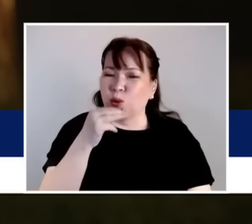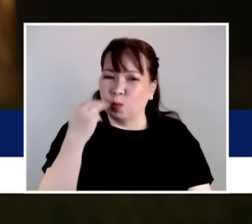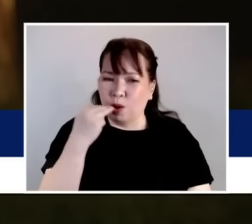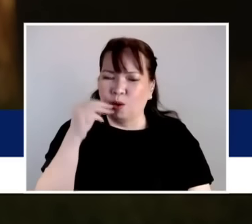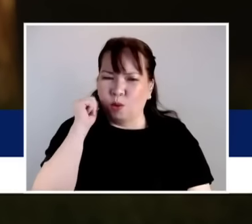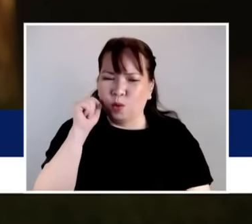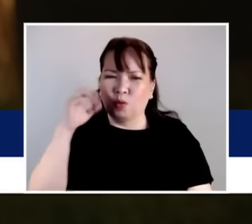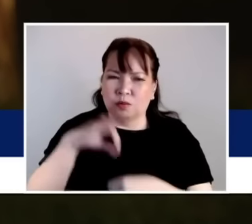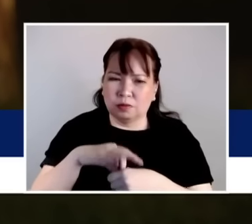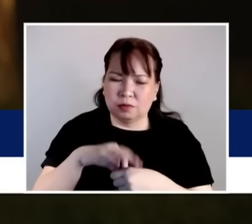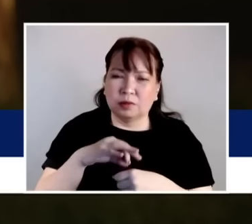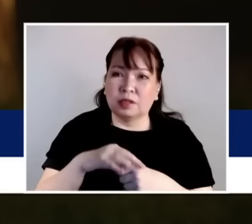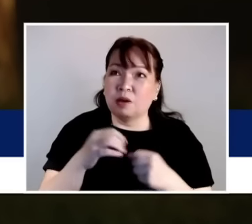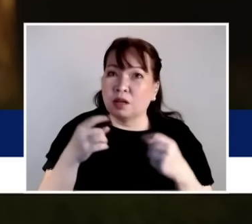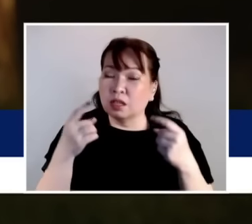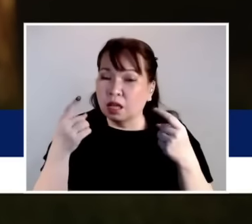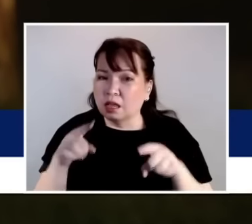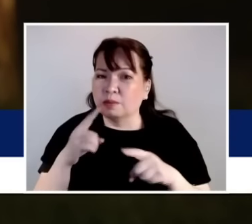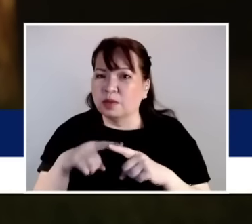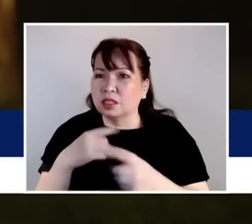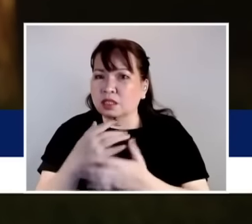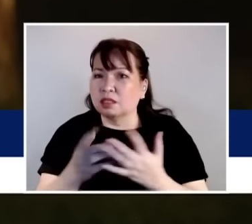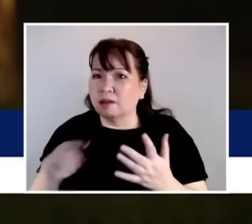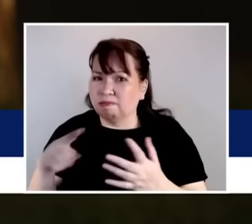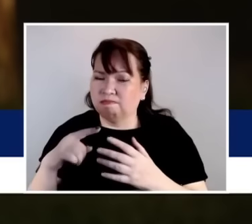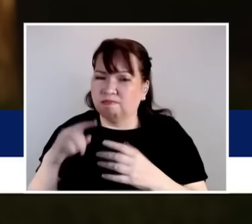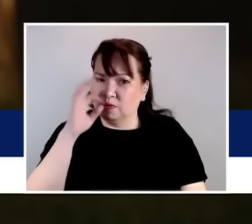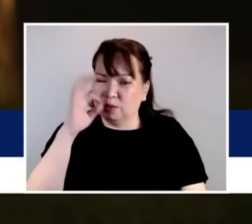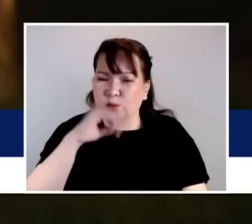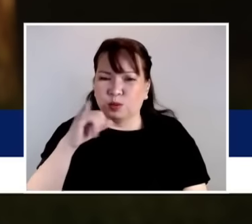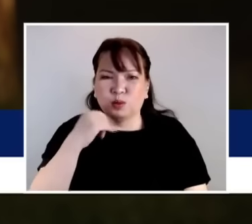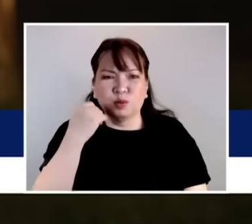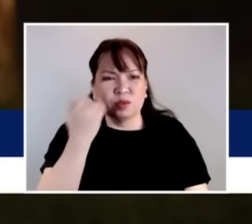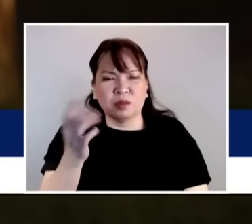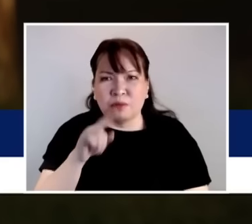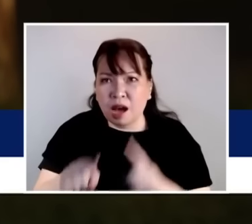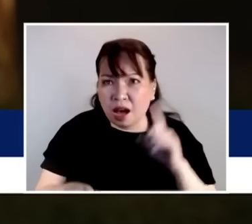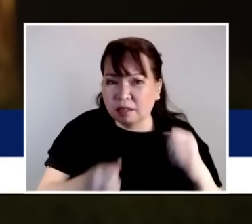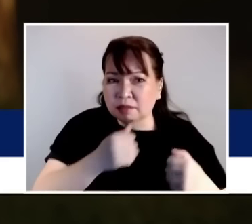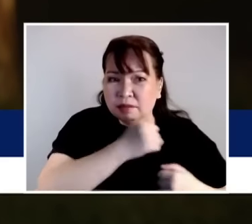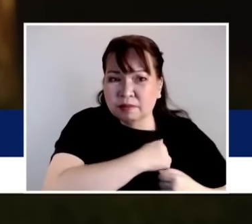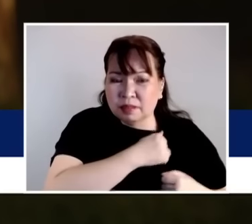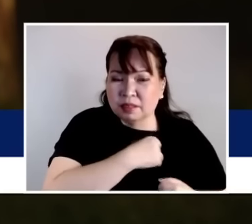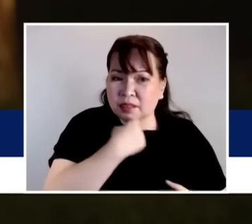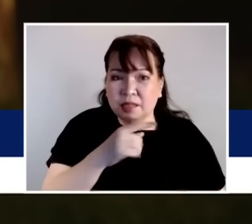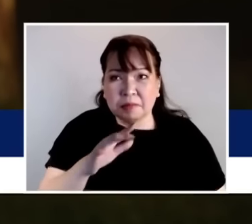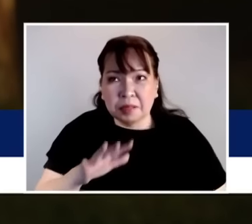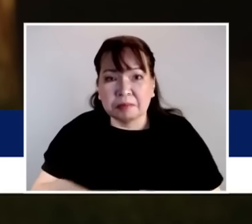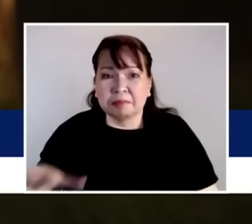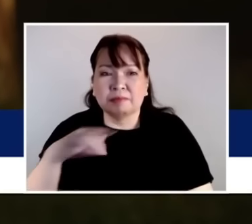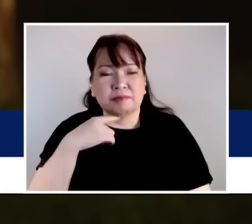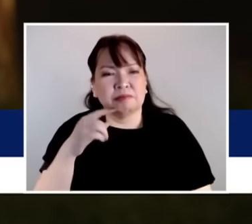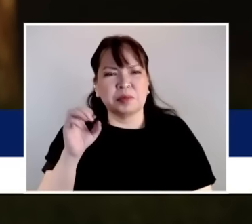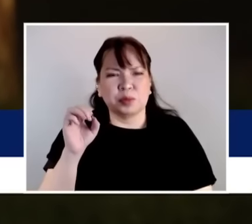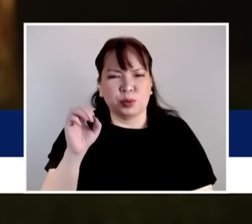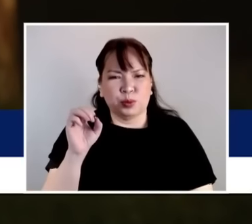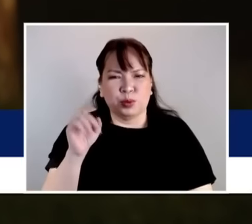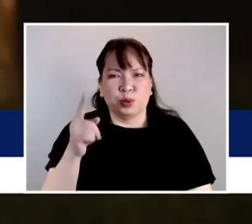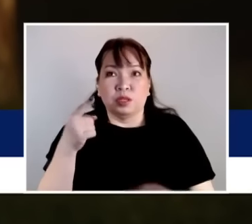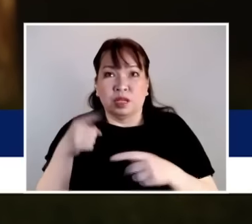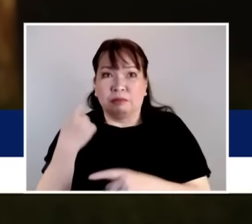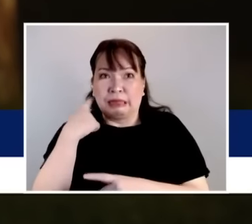na nauwi sa pagkasawi ng ating mga kababayan. Pero kung ang militar ang tatanungin sa pangkahalatan, bukod doon sa mga nangyaring